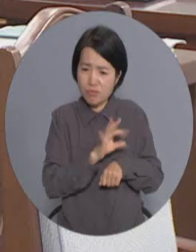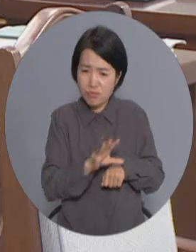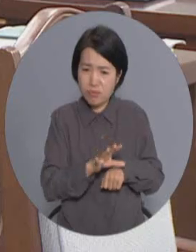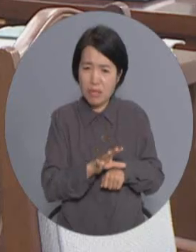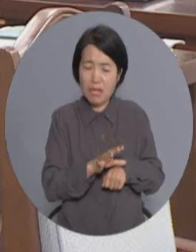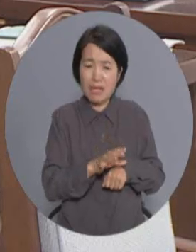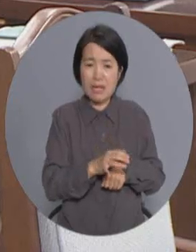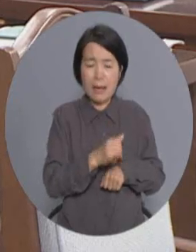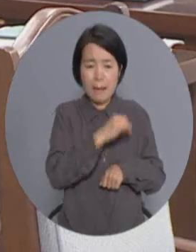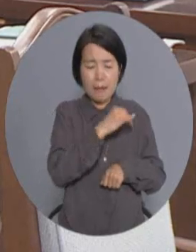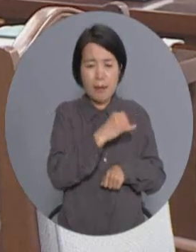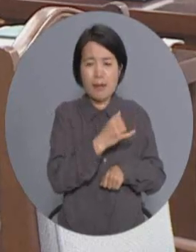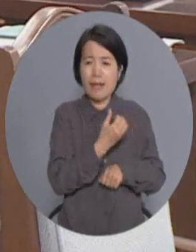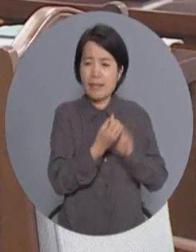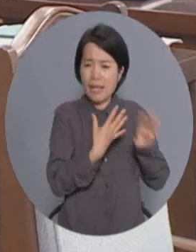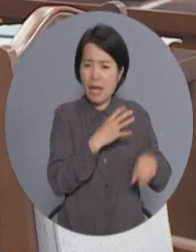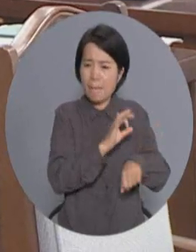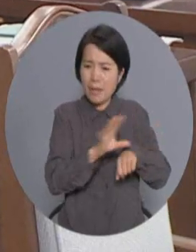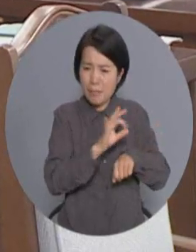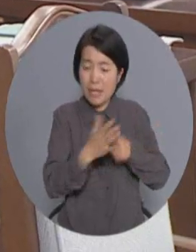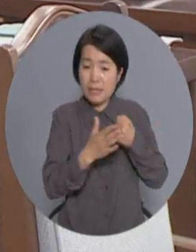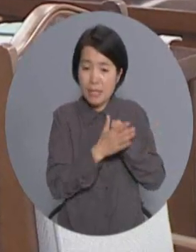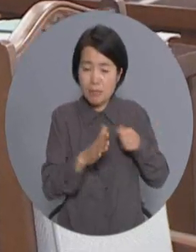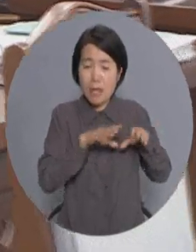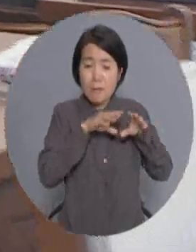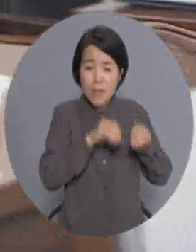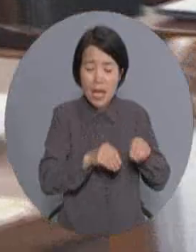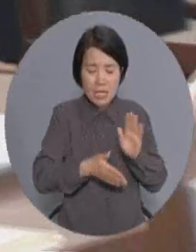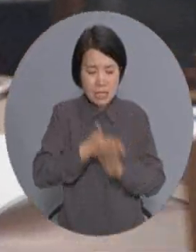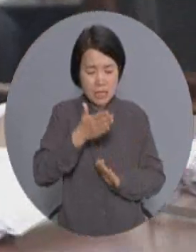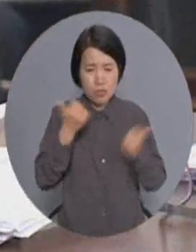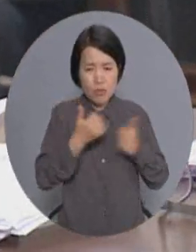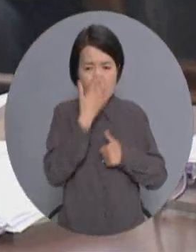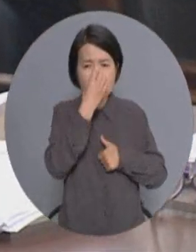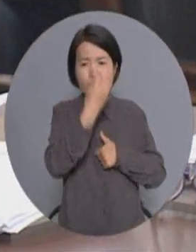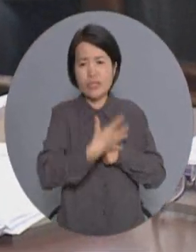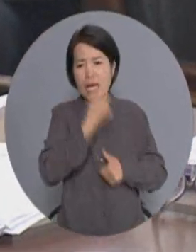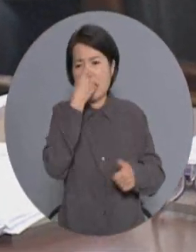없는 답변으로 잇따라 파행하면서 시의회를